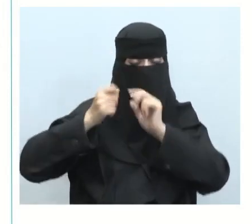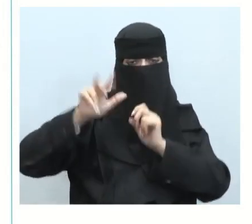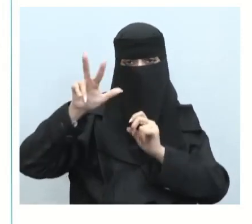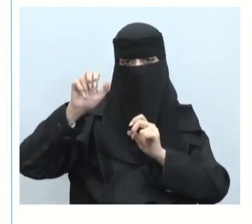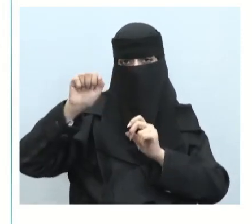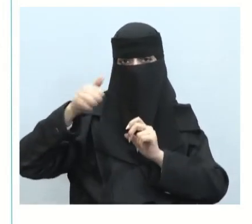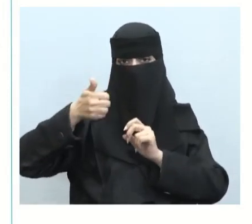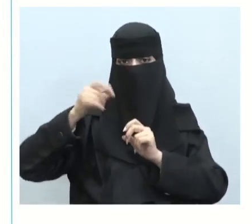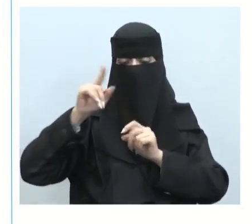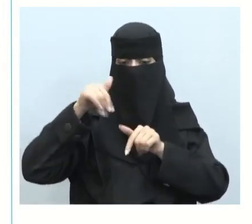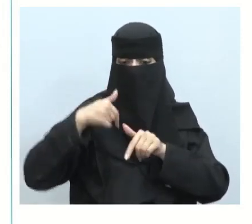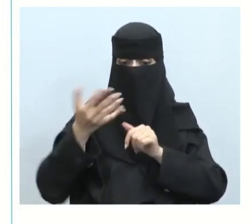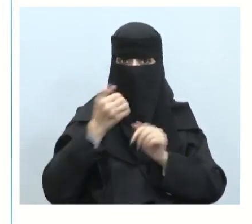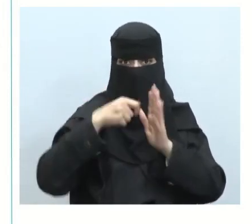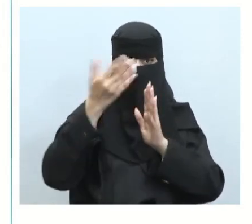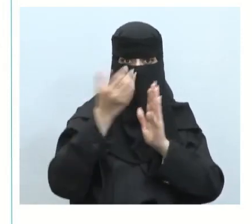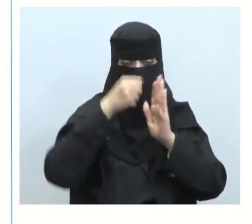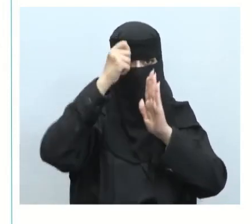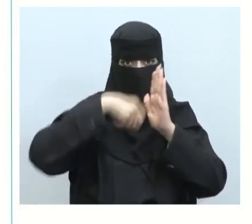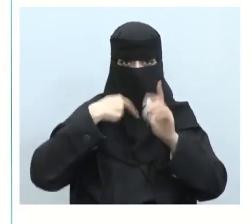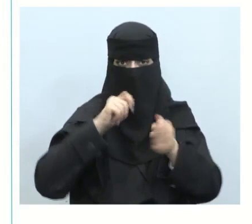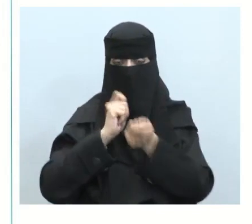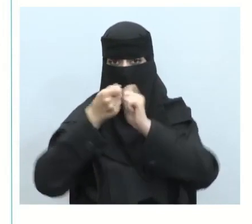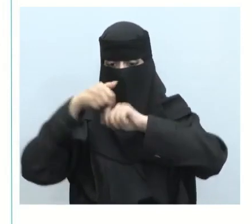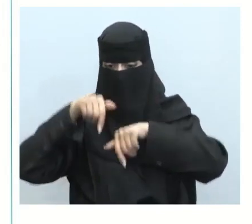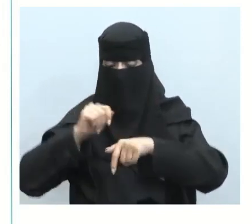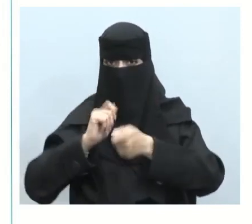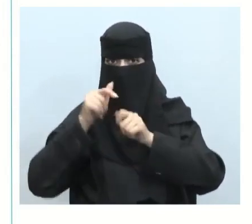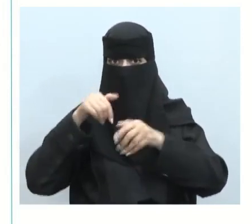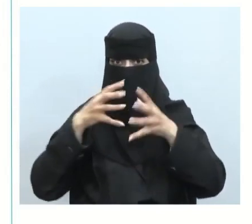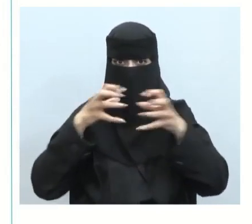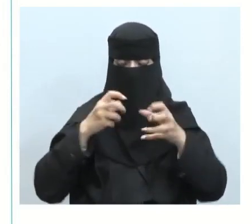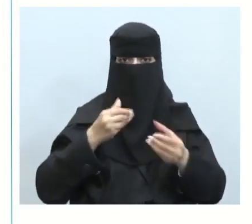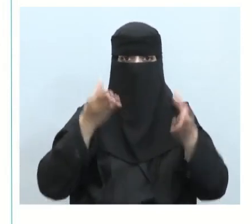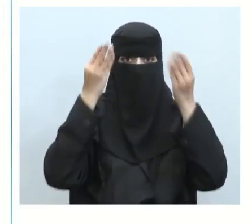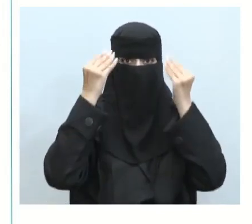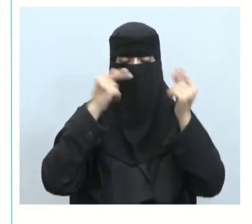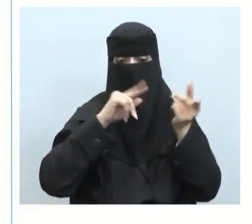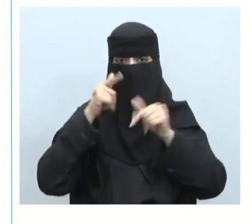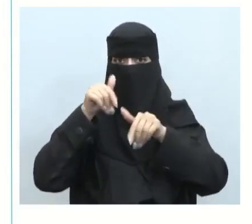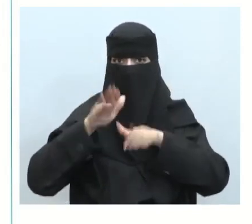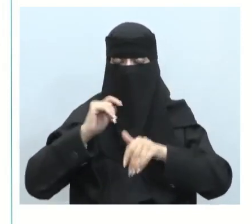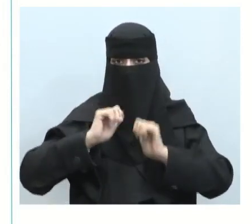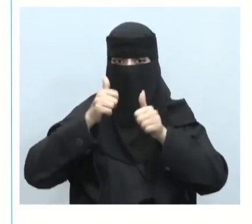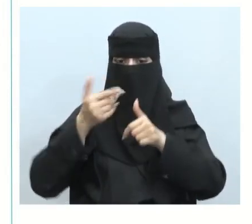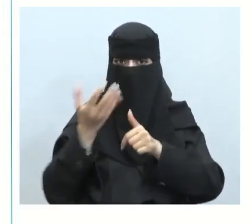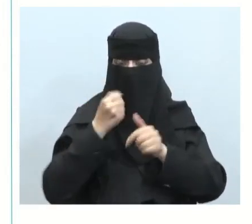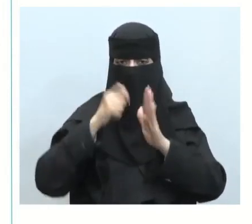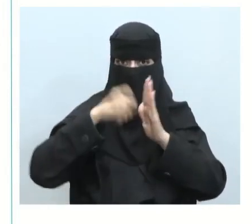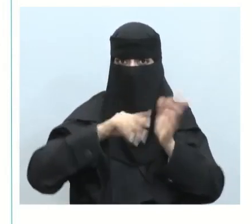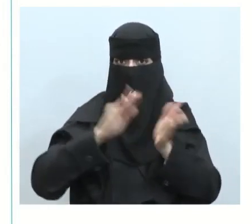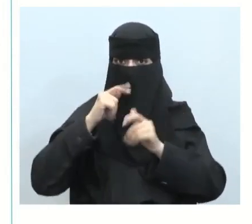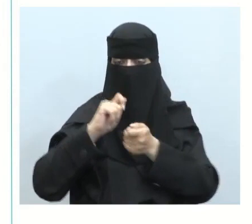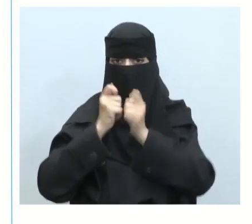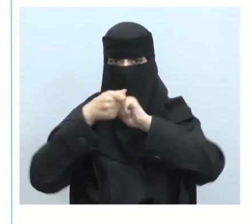الاصطناعي ايضا تتخذ القرارات تنفذ تعديلات بناء على تحليل البيانات اذا تحلل بيانات وبذلك تتخذ قرارات